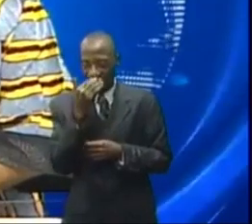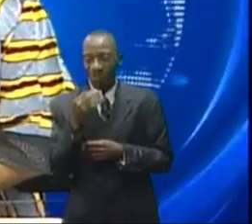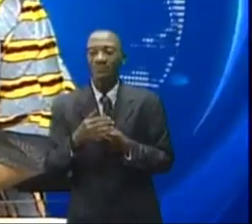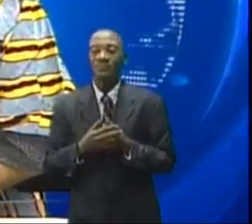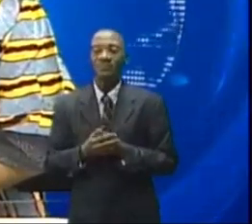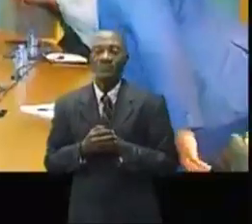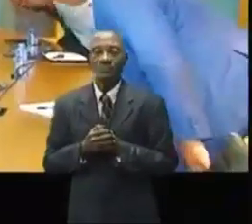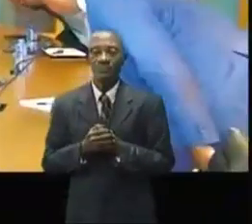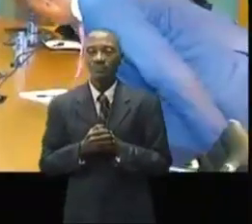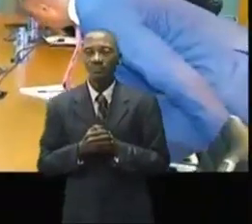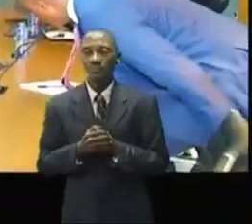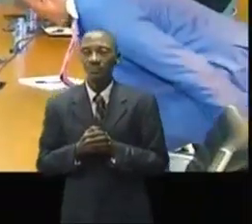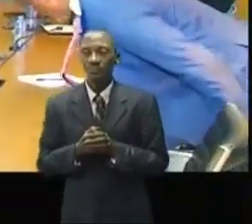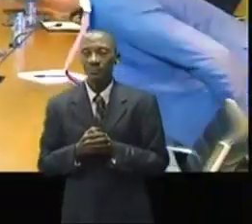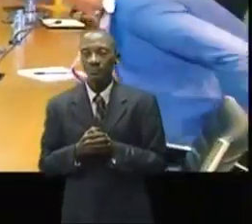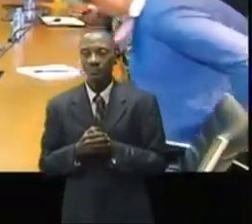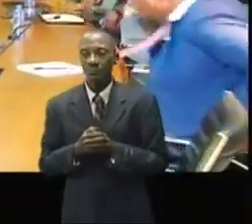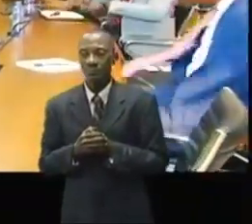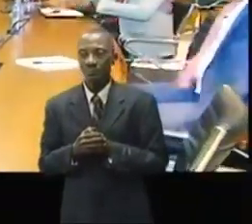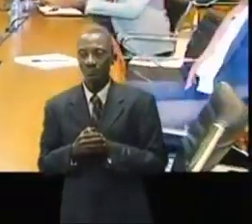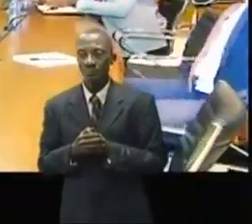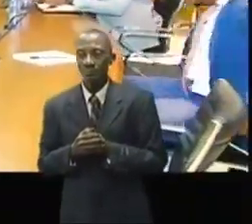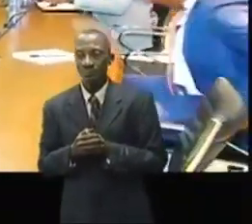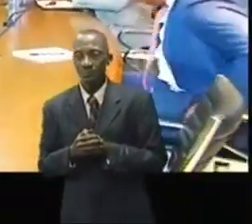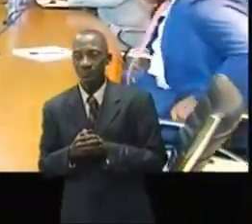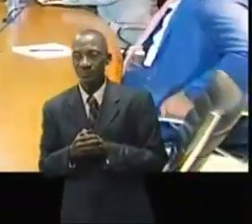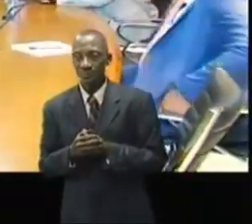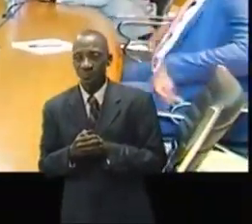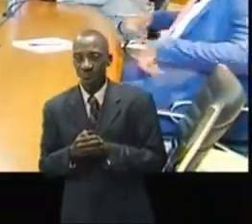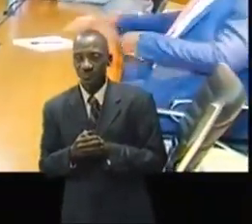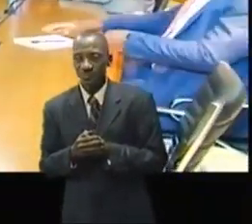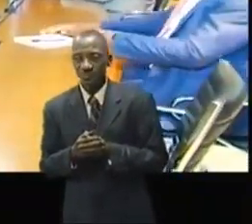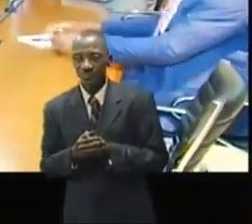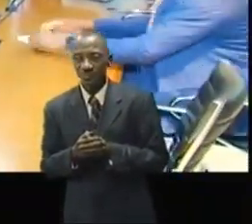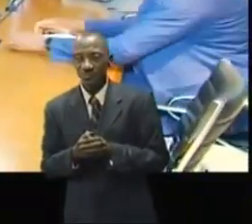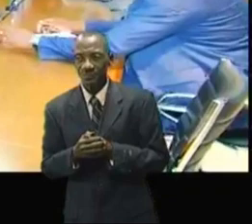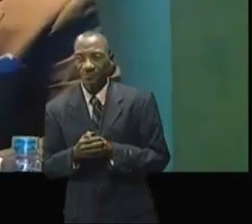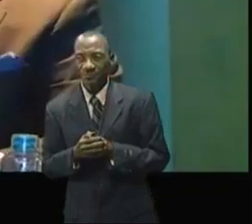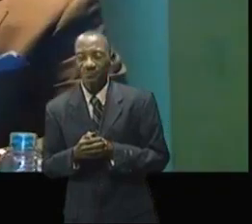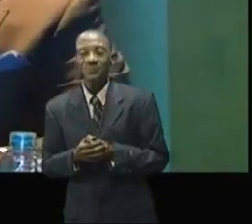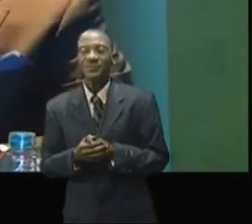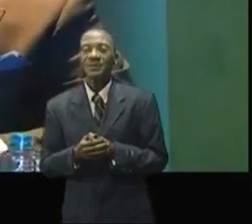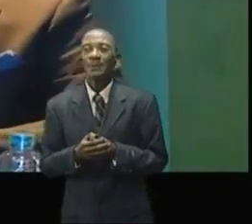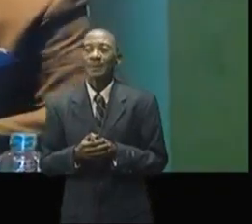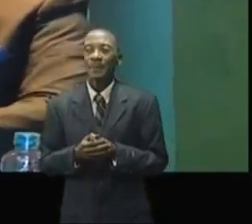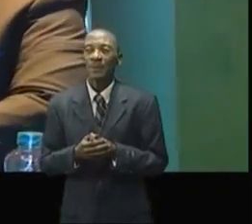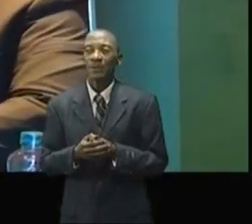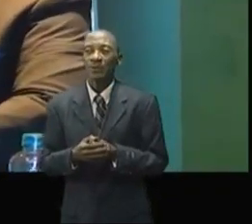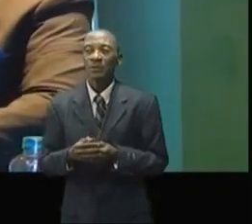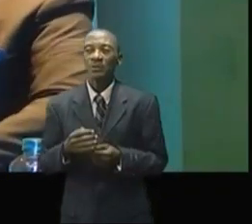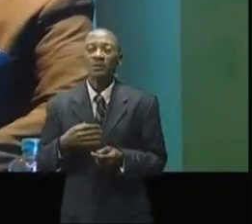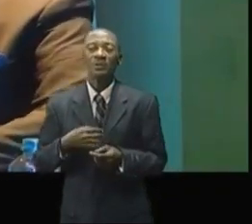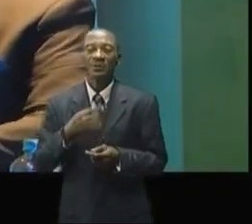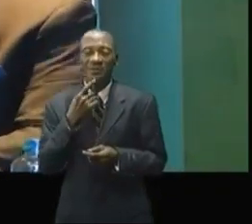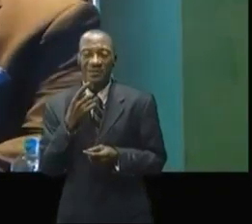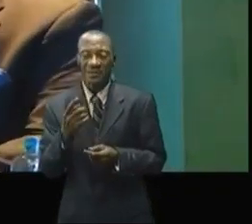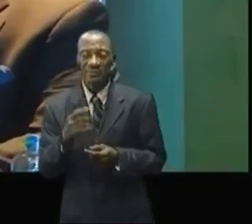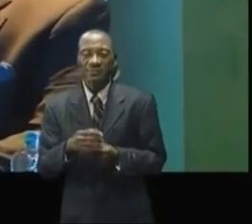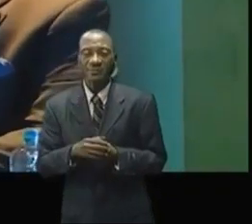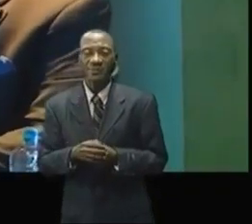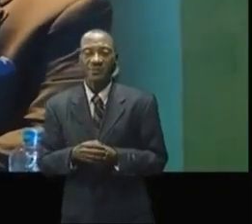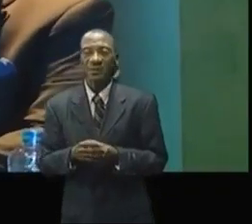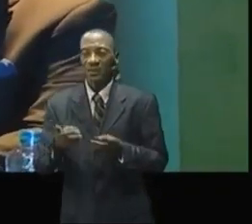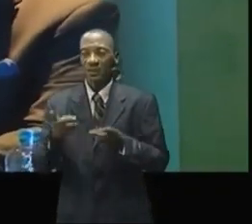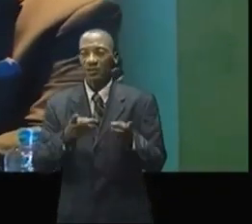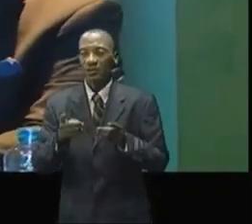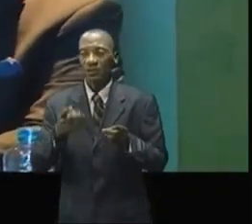Maliba. L'investissement du groupe RTL va se poursuivre pour permettre de transformer la vie des Congolais avec un Internet